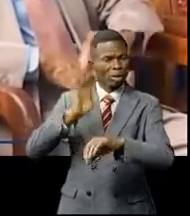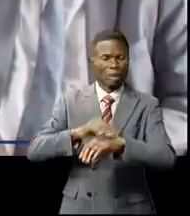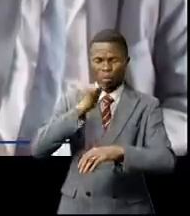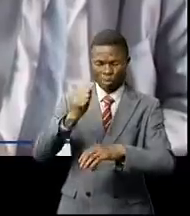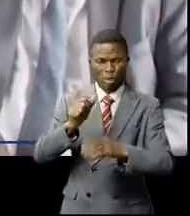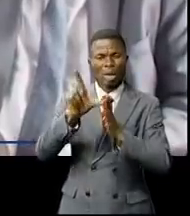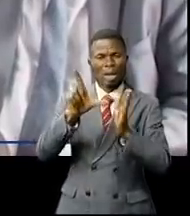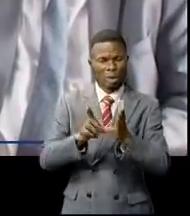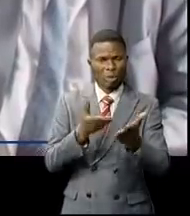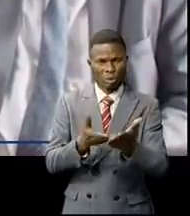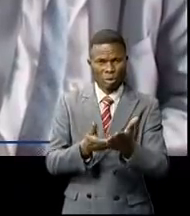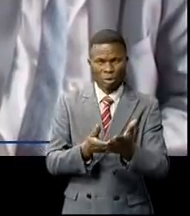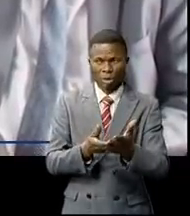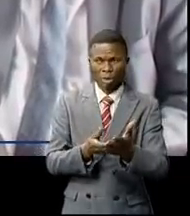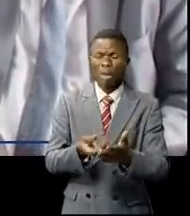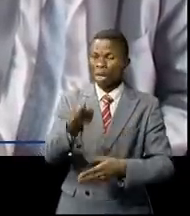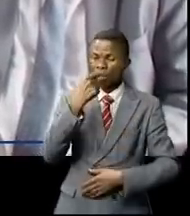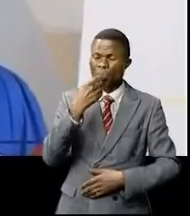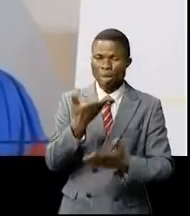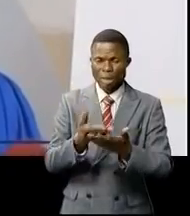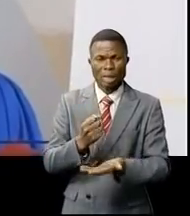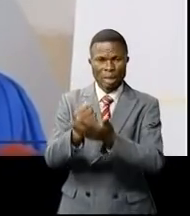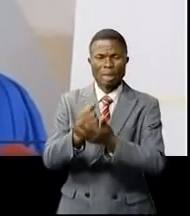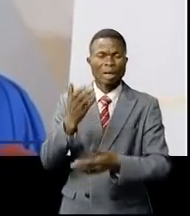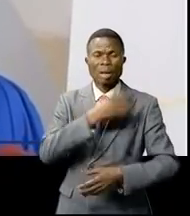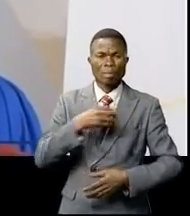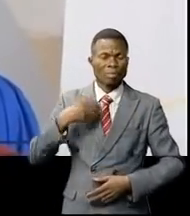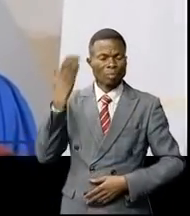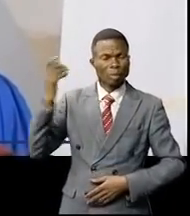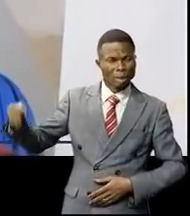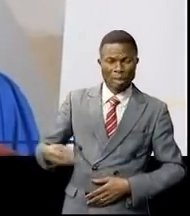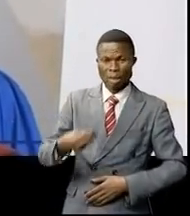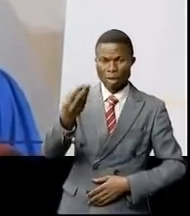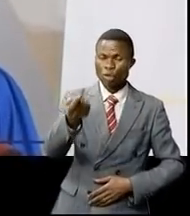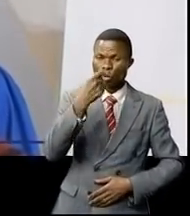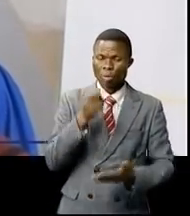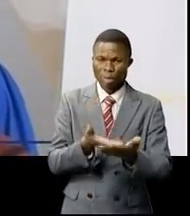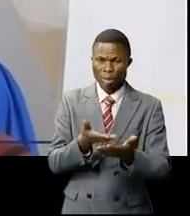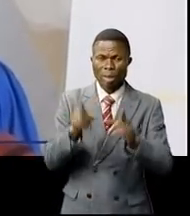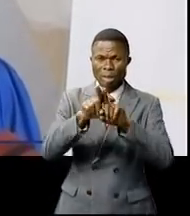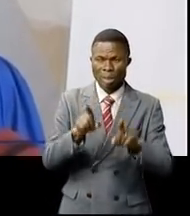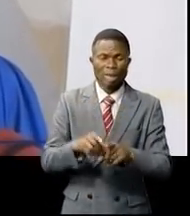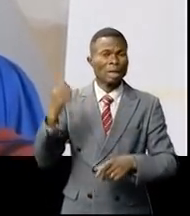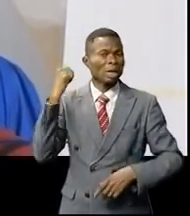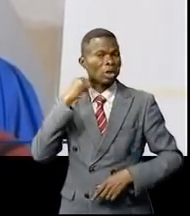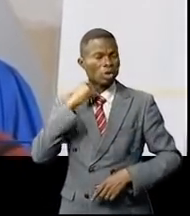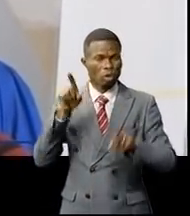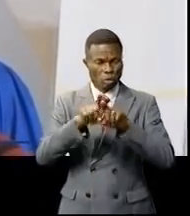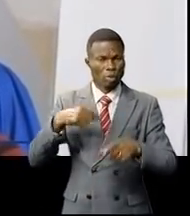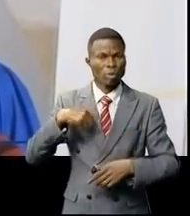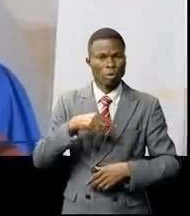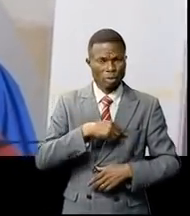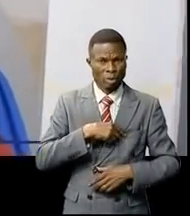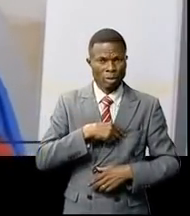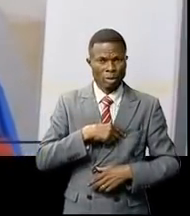quand vous débutez les traitements faites vous accompagner de la fumée qui vous donne les médicaments mais aussi des médecins tombe nous qui nous